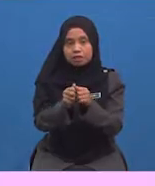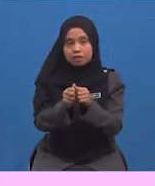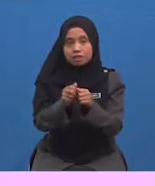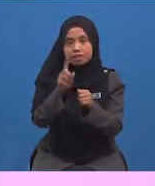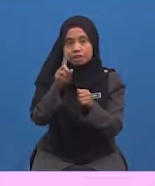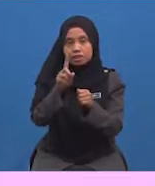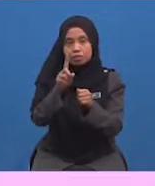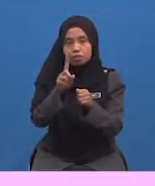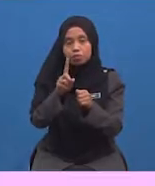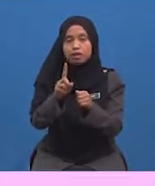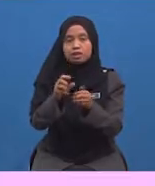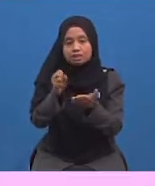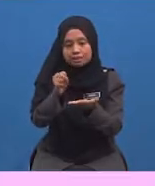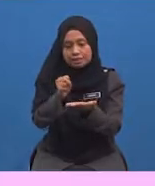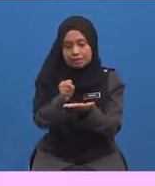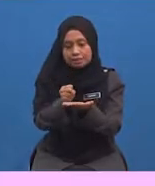silinder.